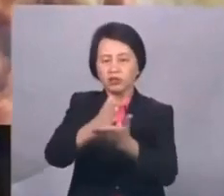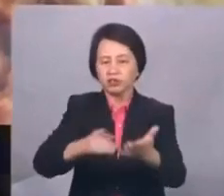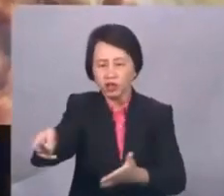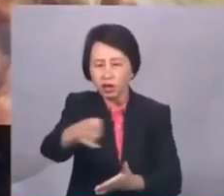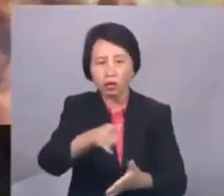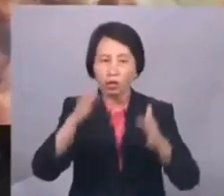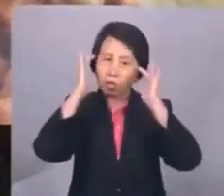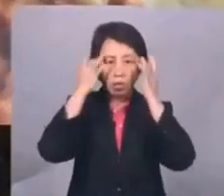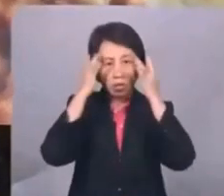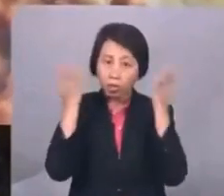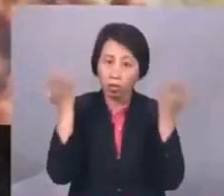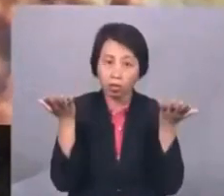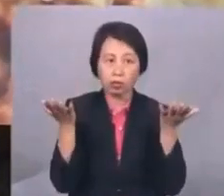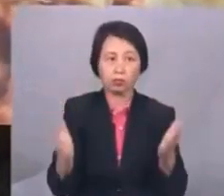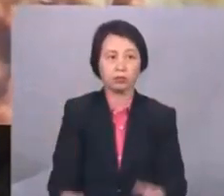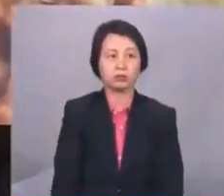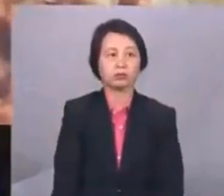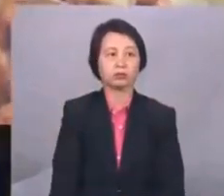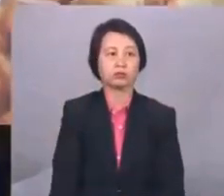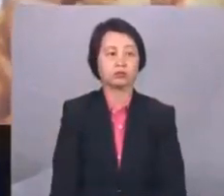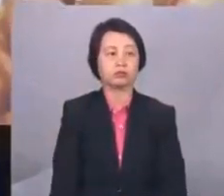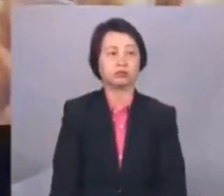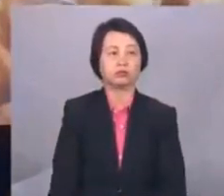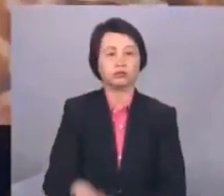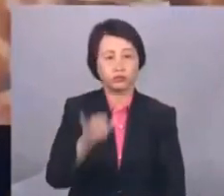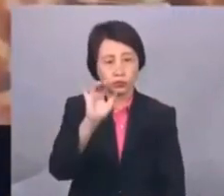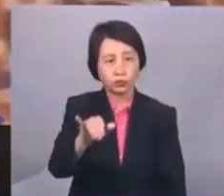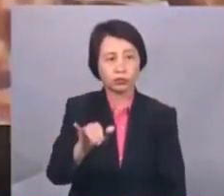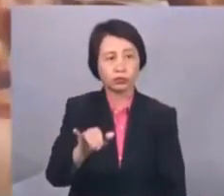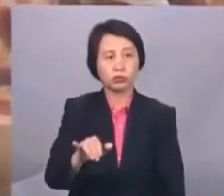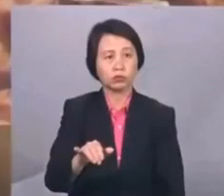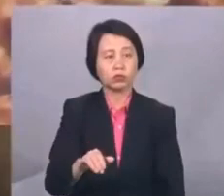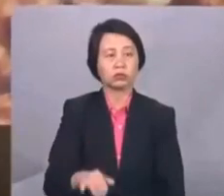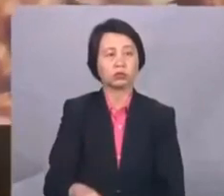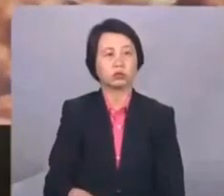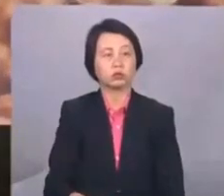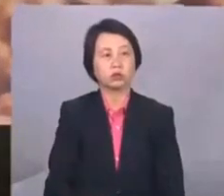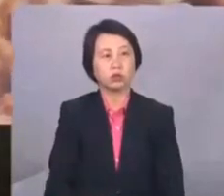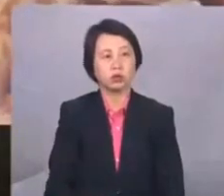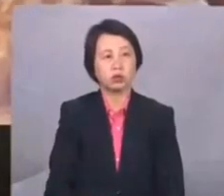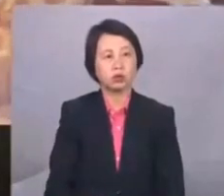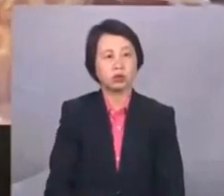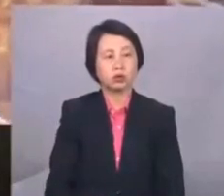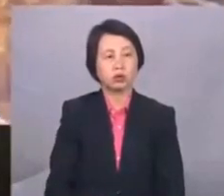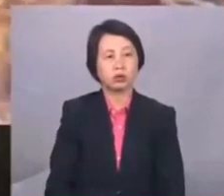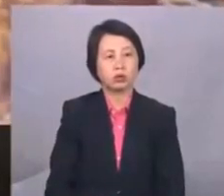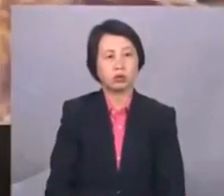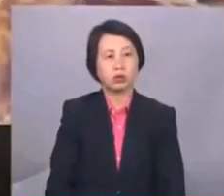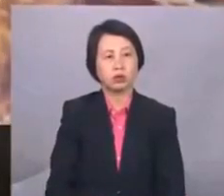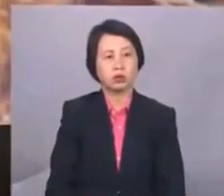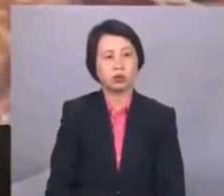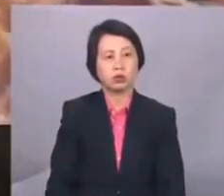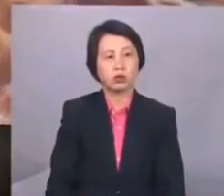tidak mendapat maklumat tepat nah kami muka ini ajak naga Madah dapat di Holland